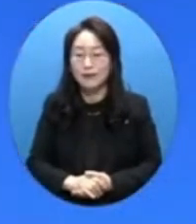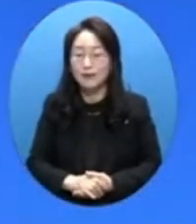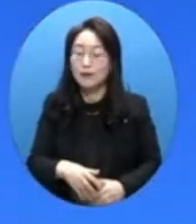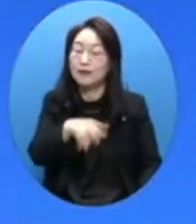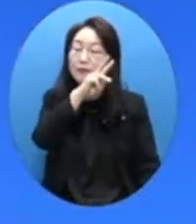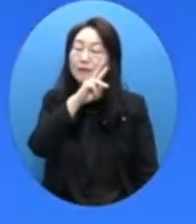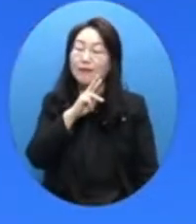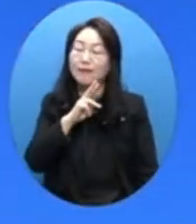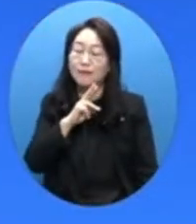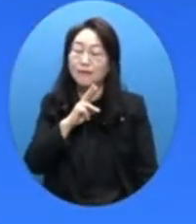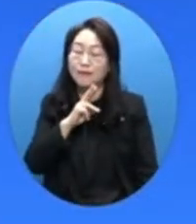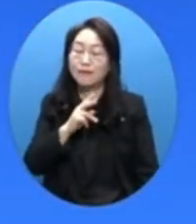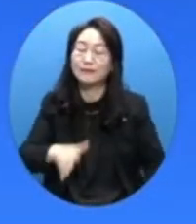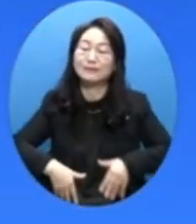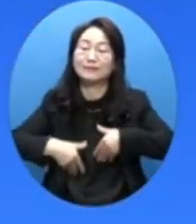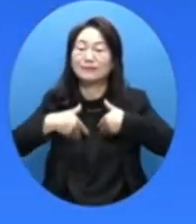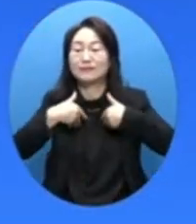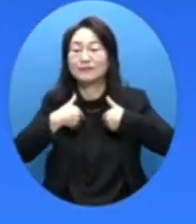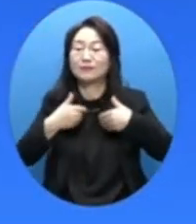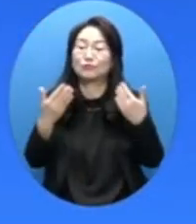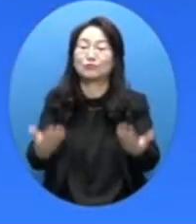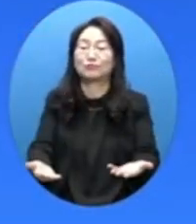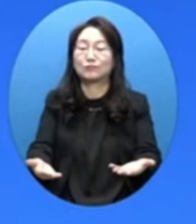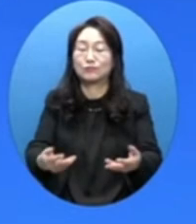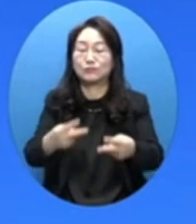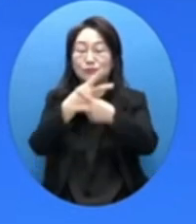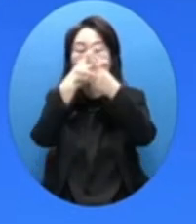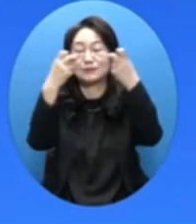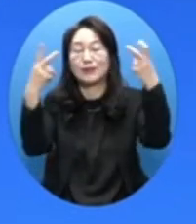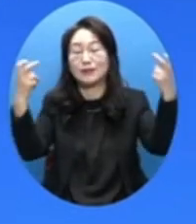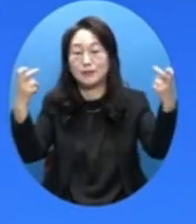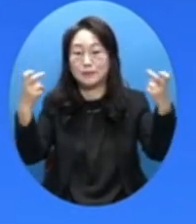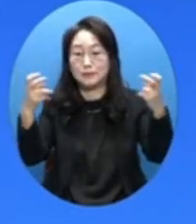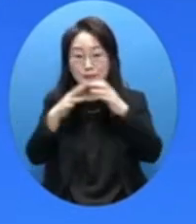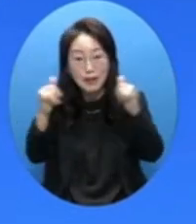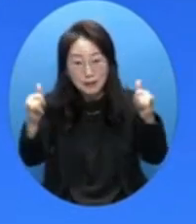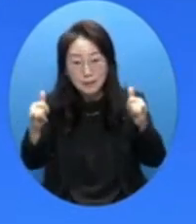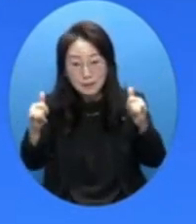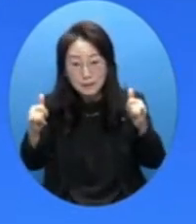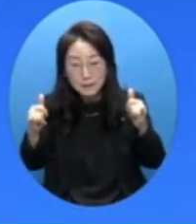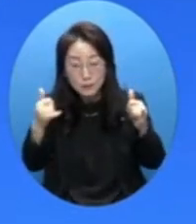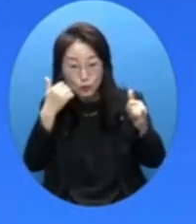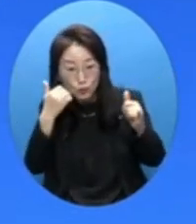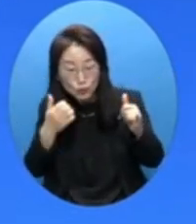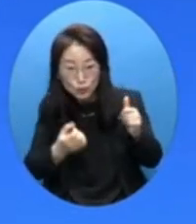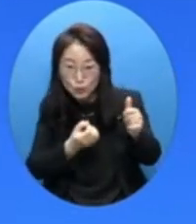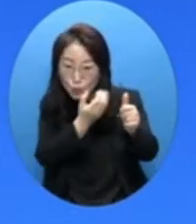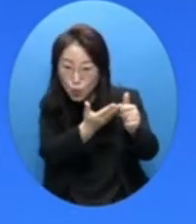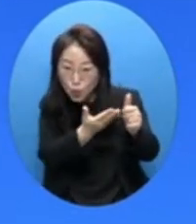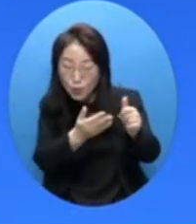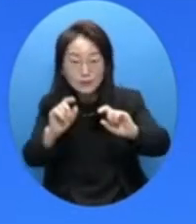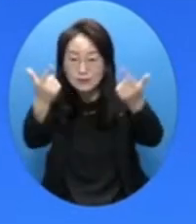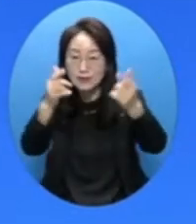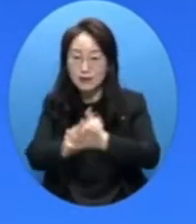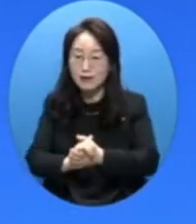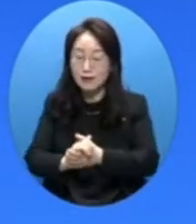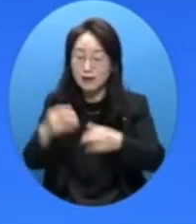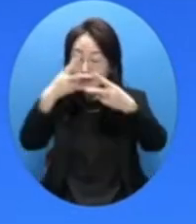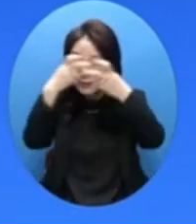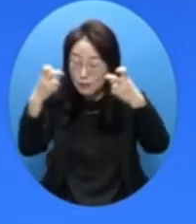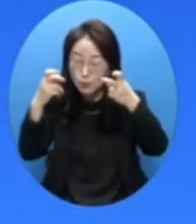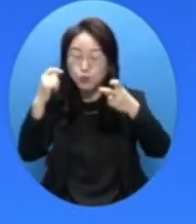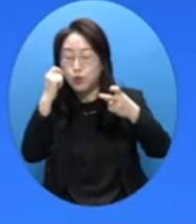편하게 따뜻한 관계에서 그저 쉬고 잠을 자고 있는 사람에게 소식이 전해진 것이 아니라 잠자지